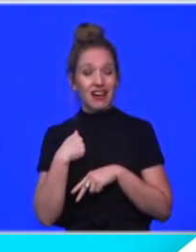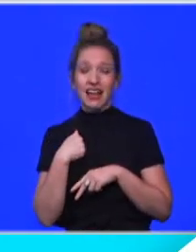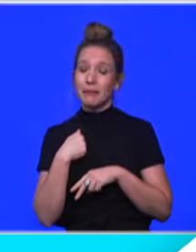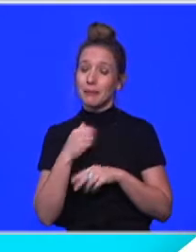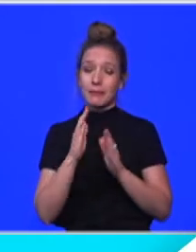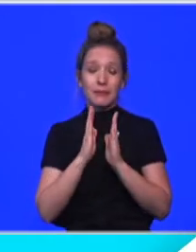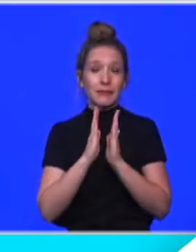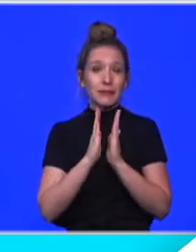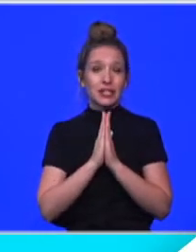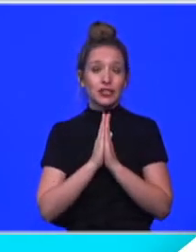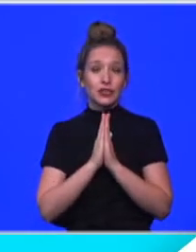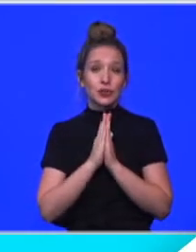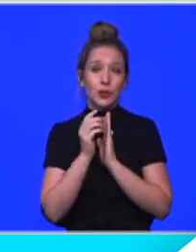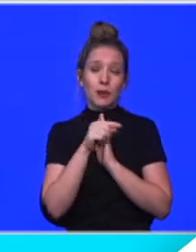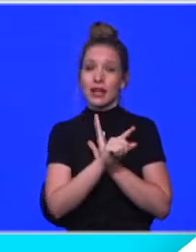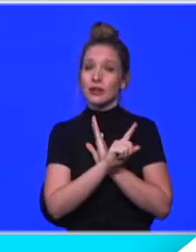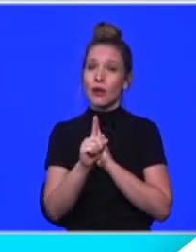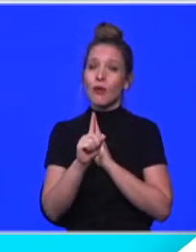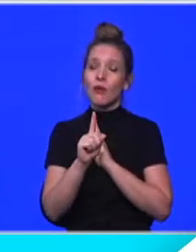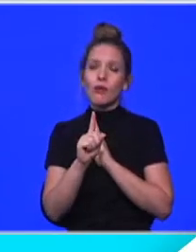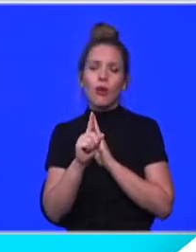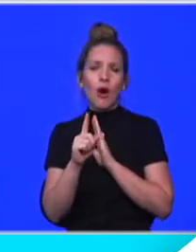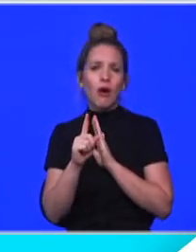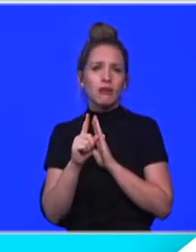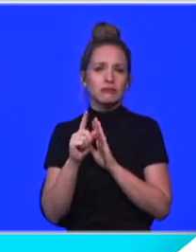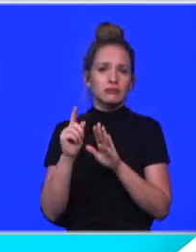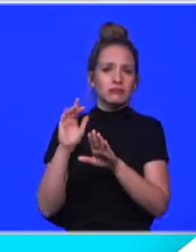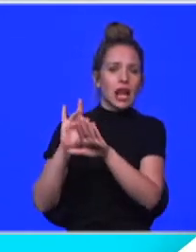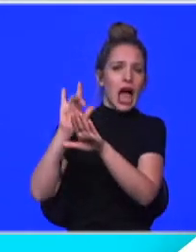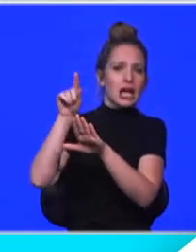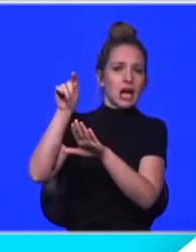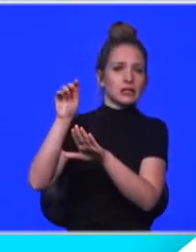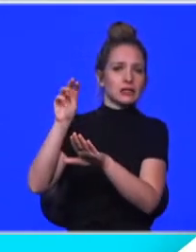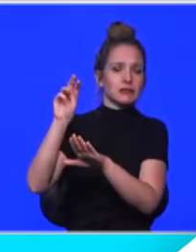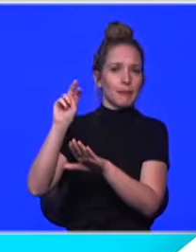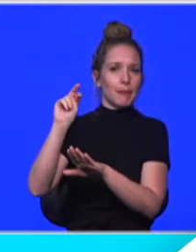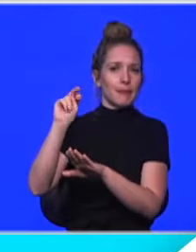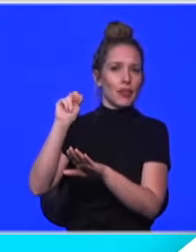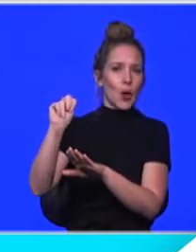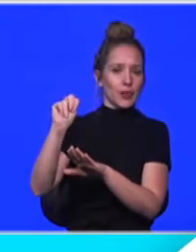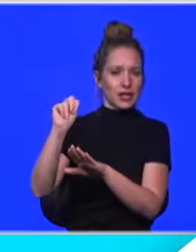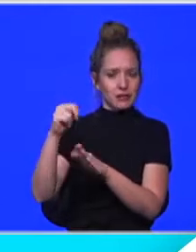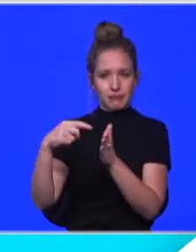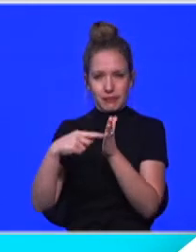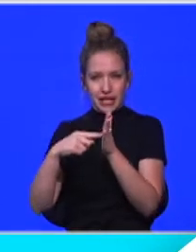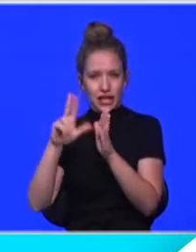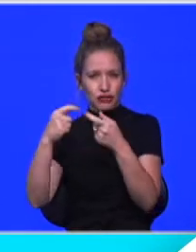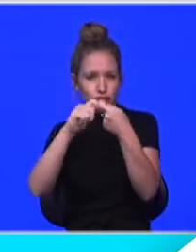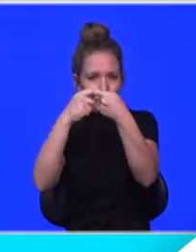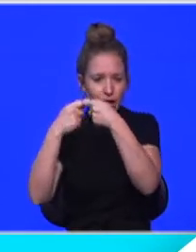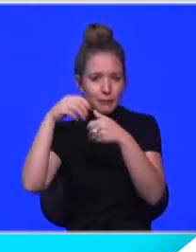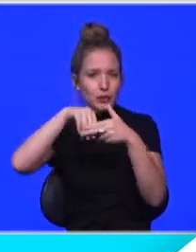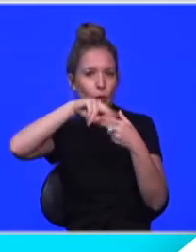ב-2010, בגלל מה שהוא הציג כאיזשהו פחד של שאול אלוביץ' מפני נוני מוזס, מפני הקשרים שלו בעולם העסקי הזה